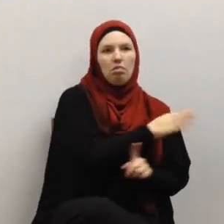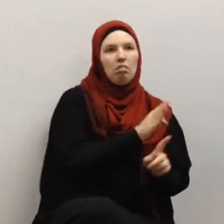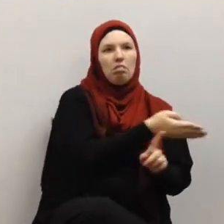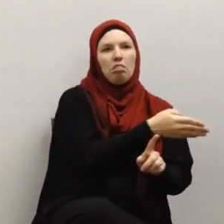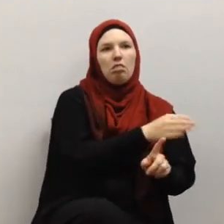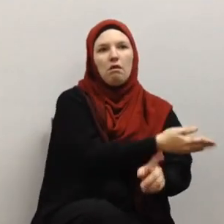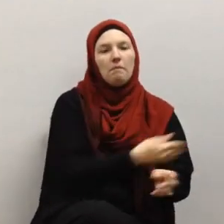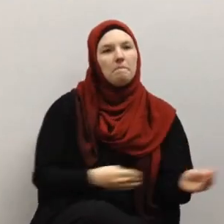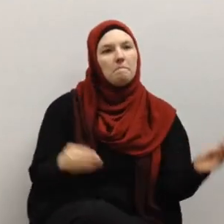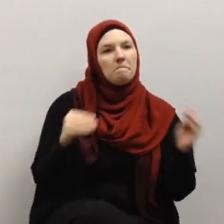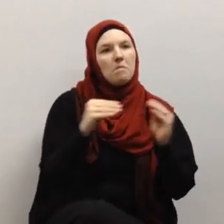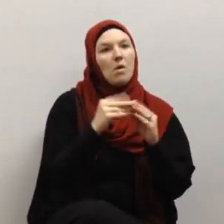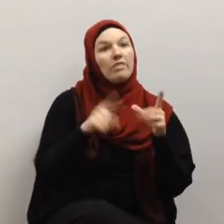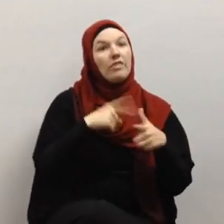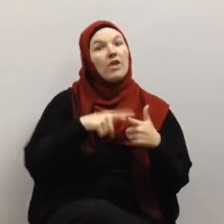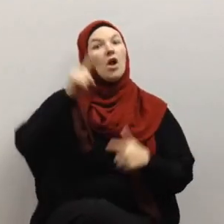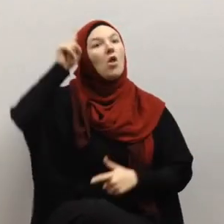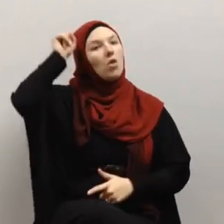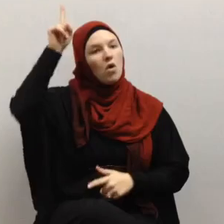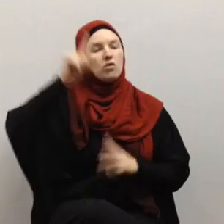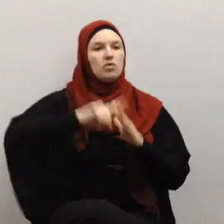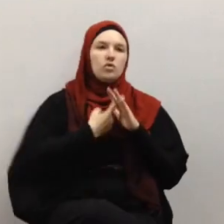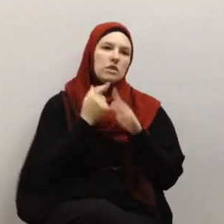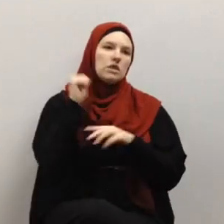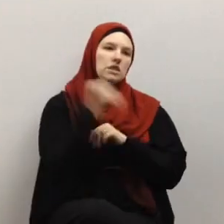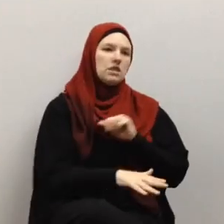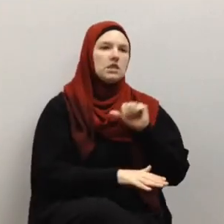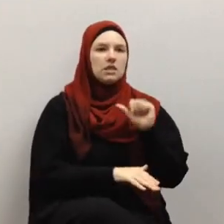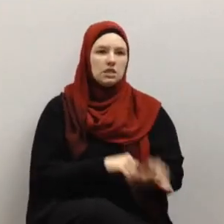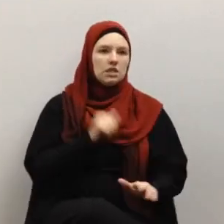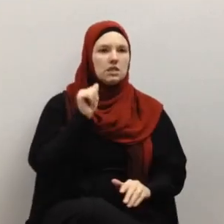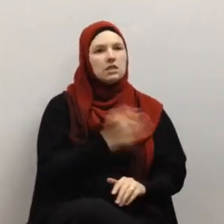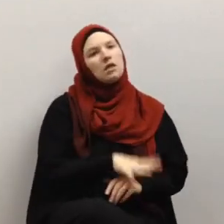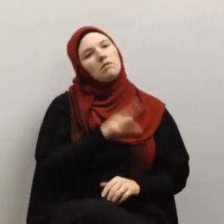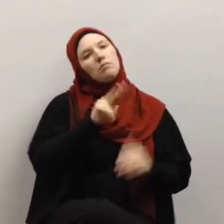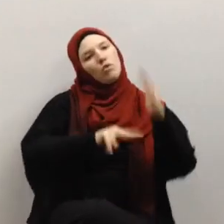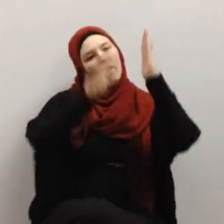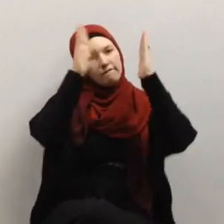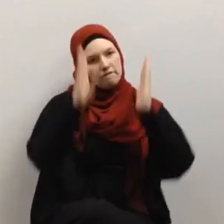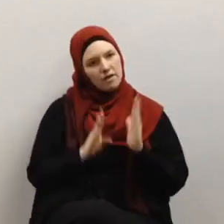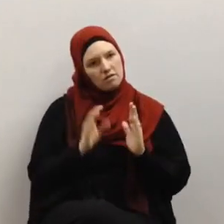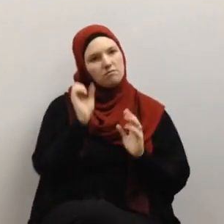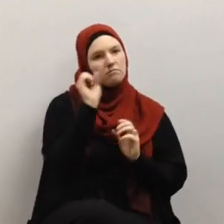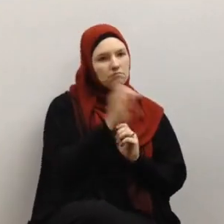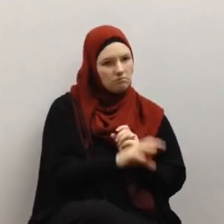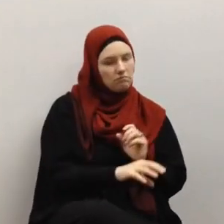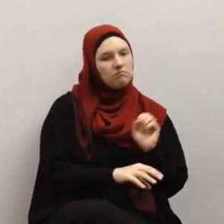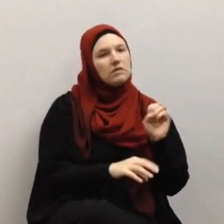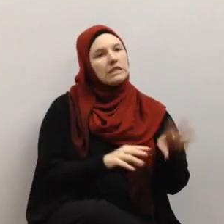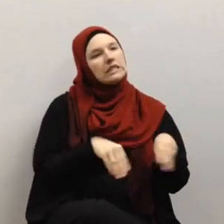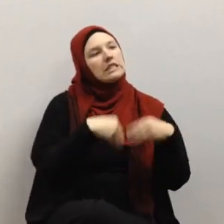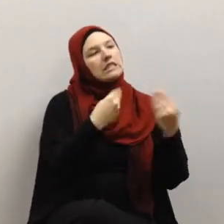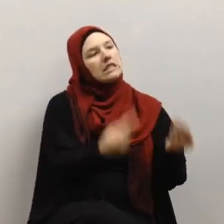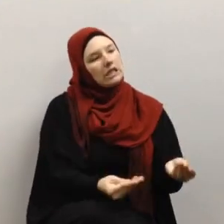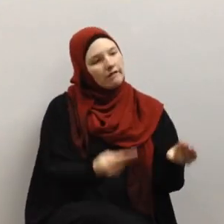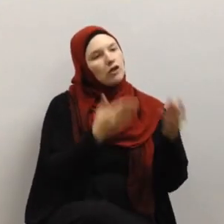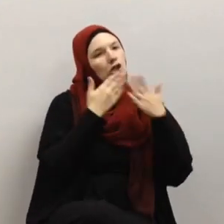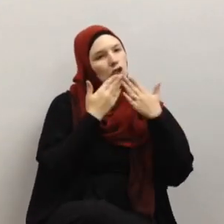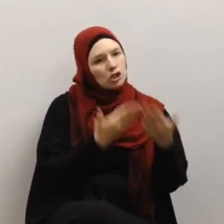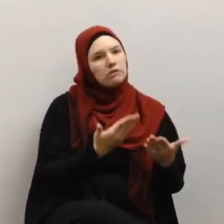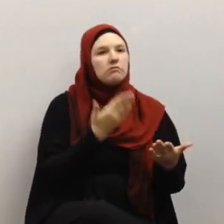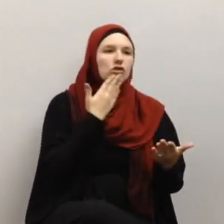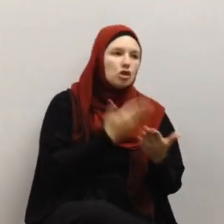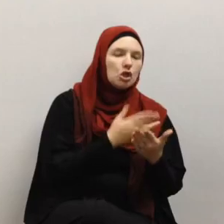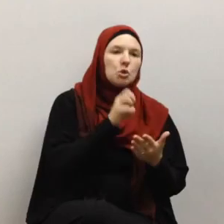اللَّهُ النَّبِيِّينَ Then Allah started to send prophets, مُبَشِّرِينَ وَمُنذِرِينَ, to give glad tidings and good